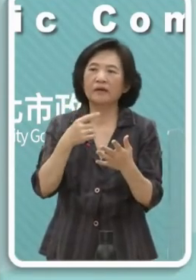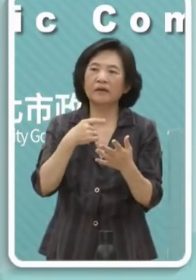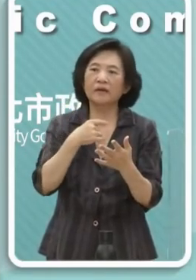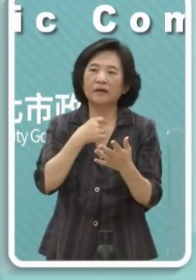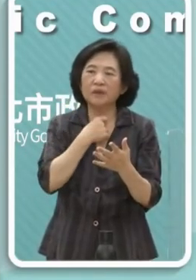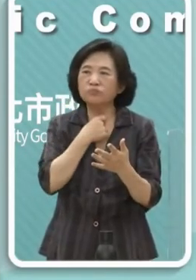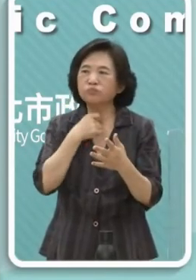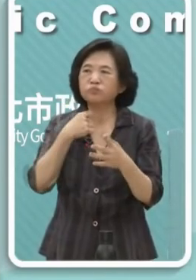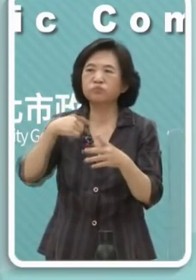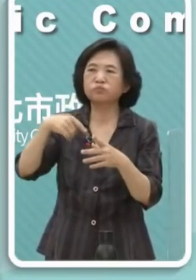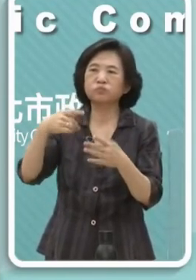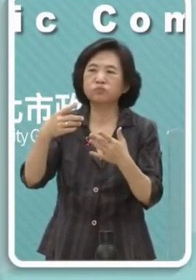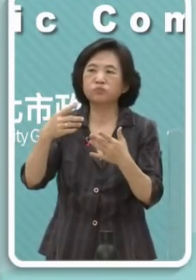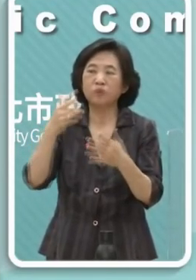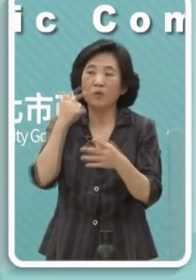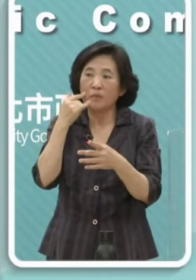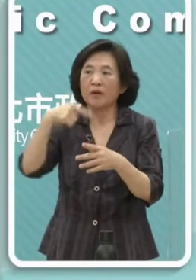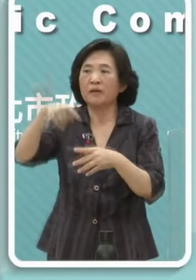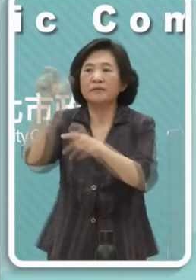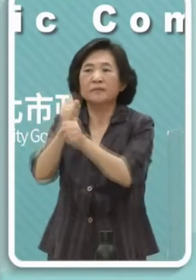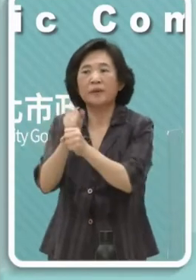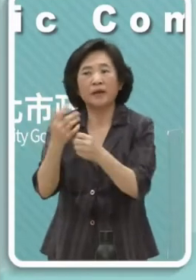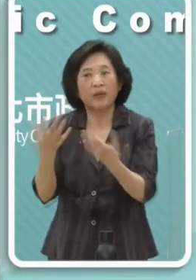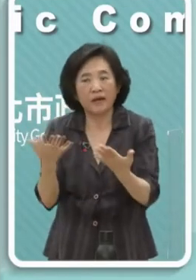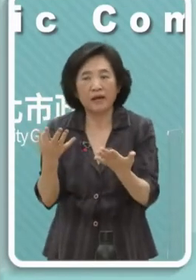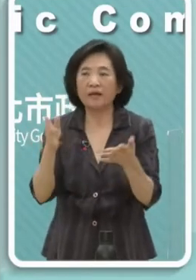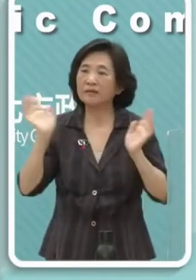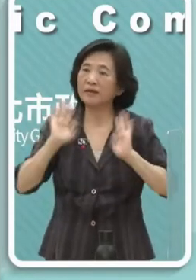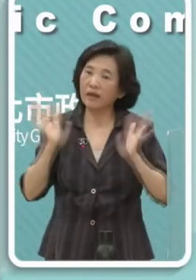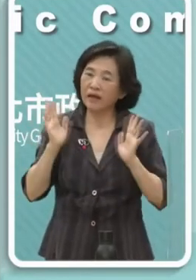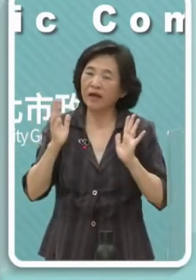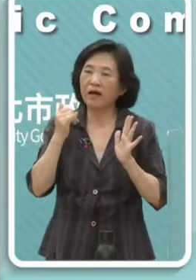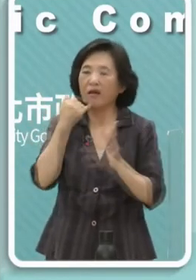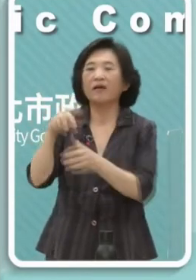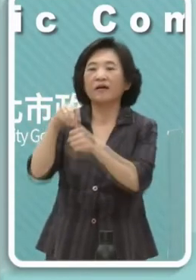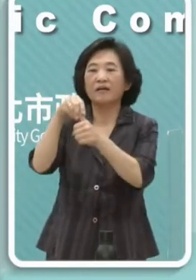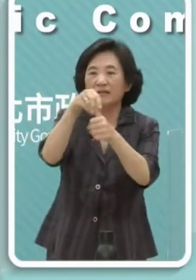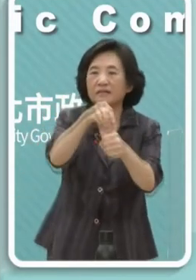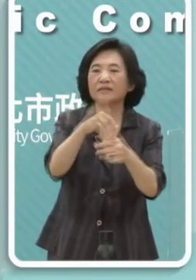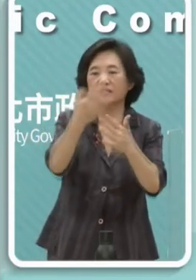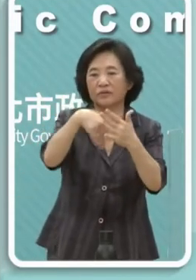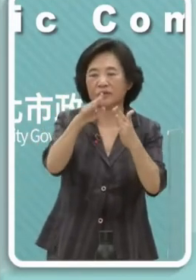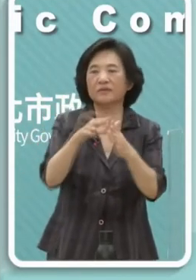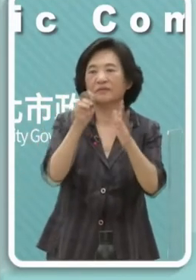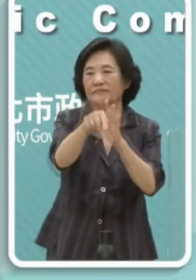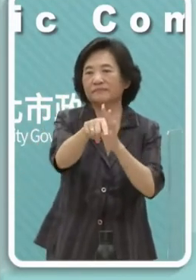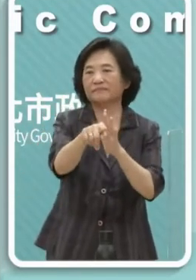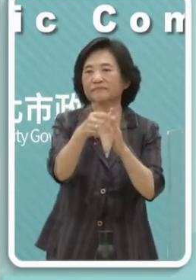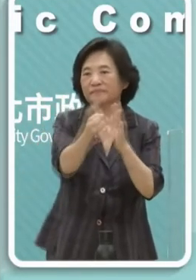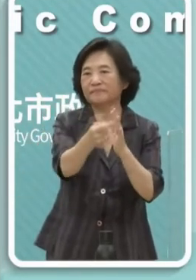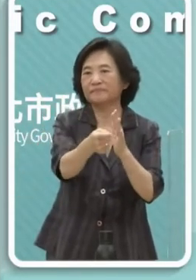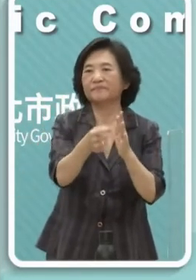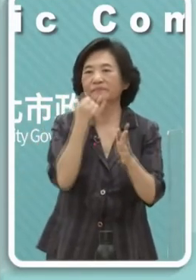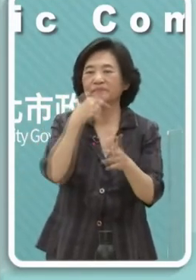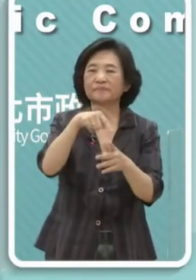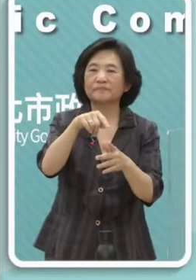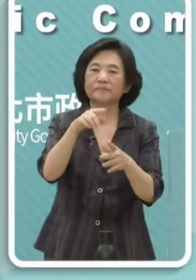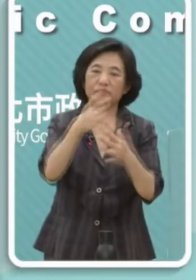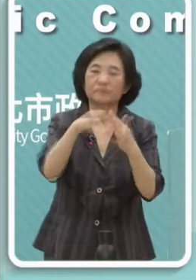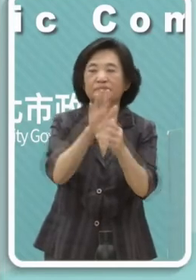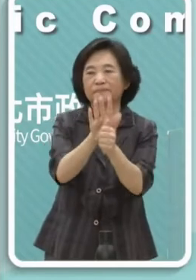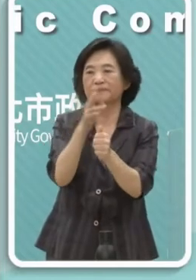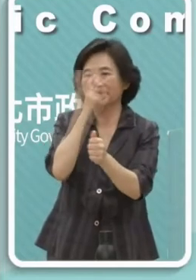求，那一样可以送回学校去啊。那我们学校呢同样的会来进行相关的一个照